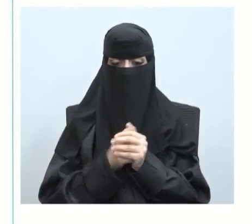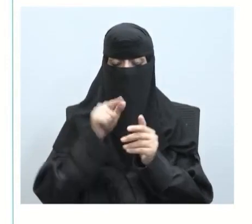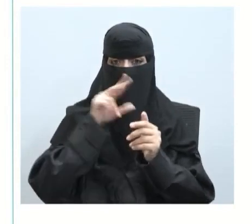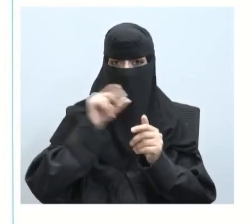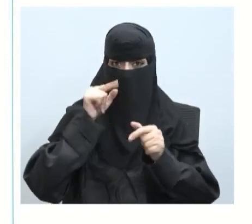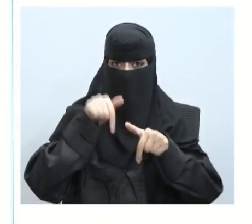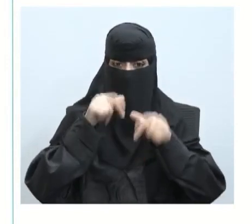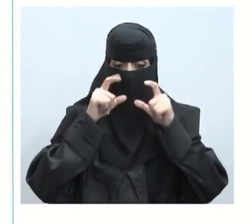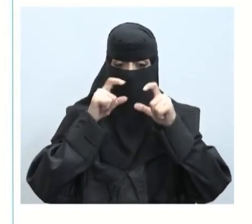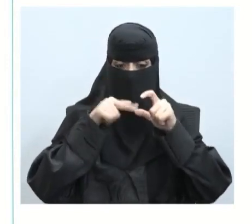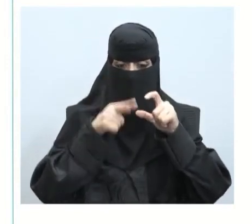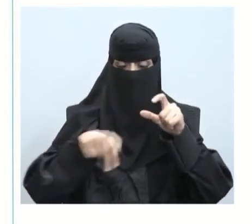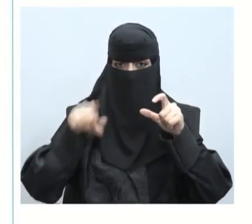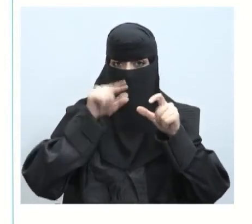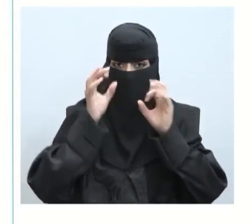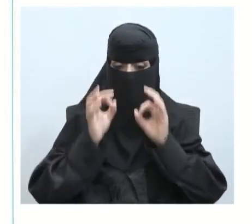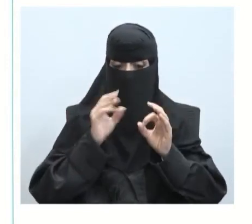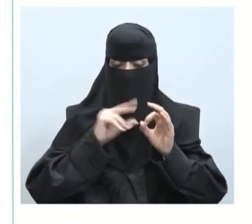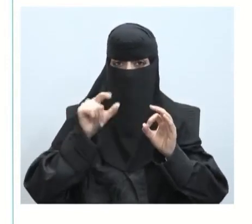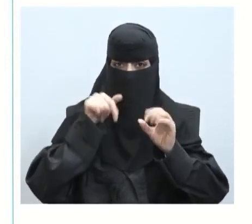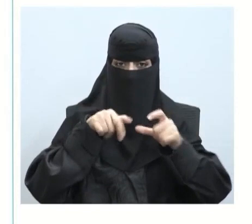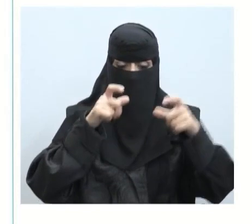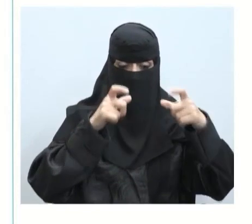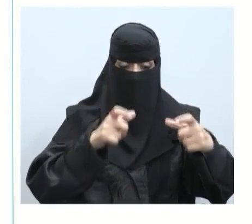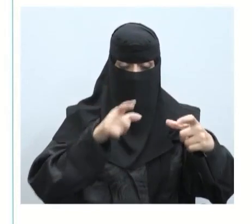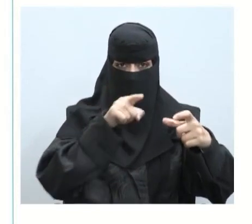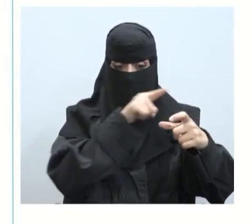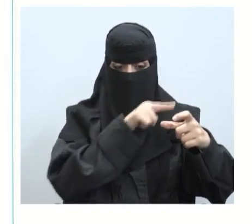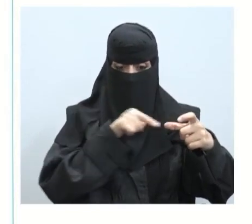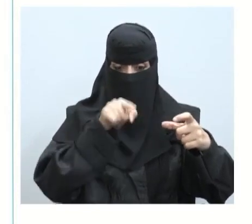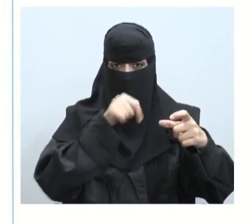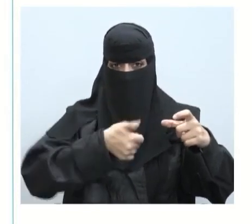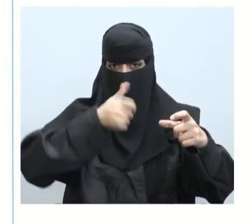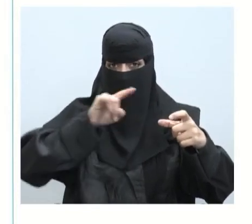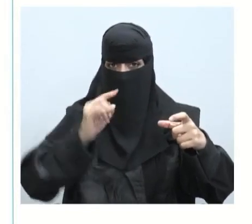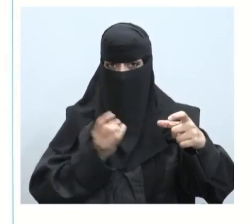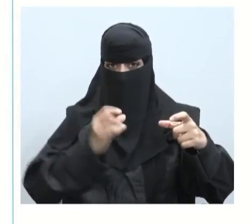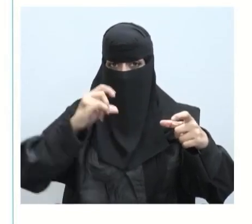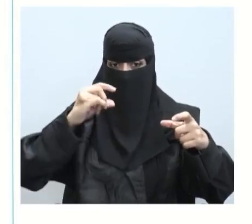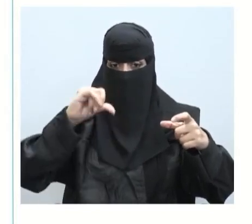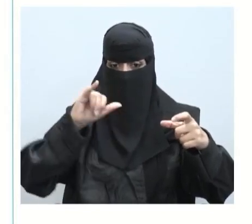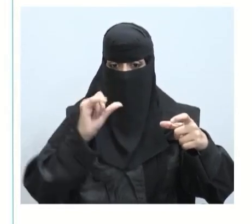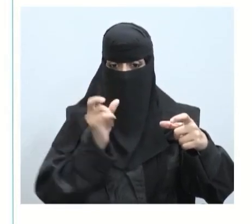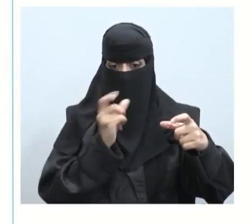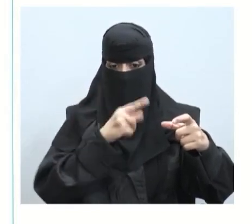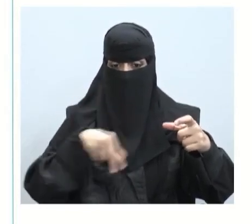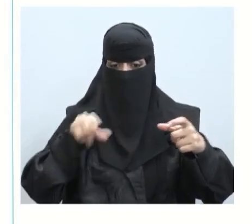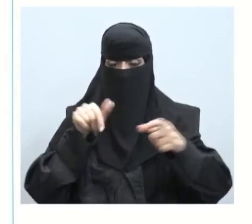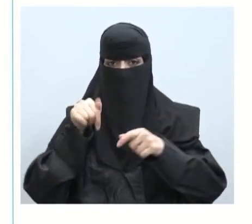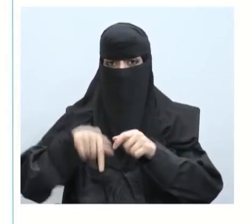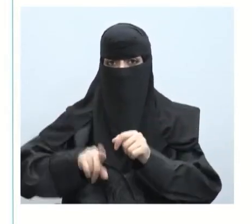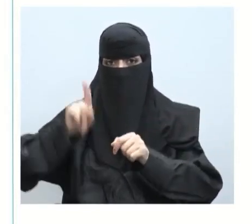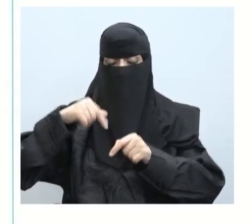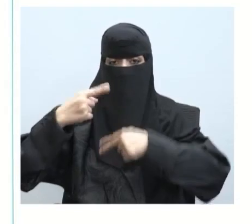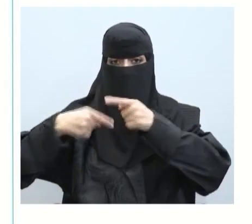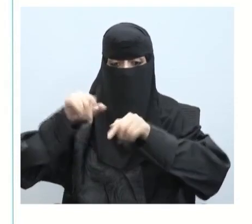إذن صورة الدائرة الفعلية تمثل هذه الصورة الشكل الذي ستبدو عليه الدائرة الفعلية. في درسنا